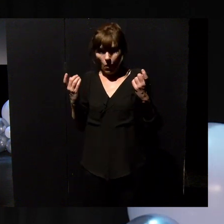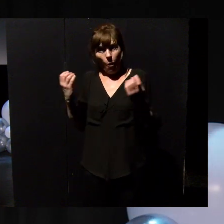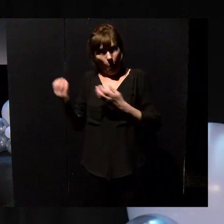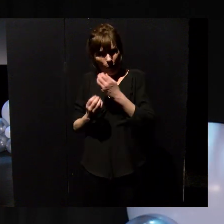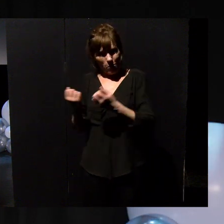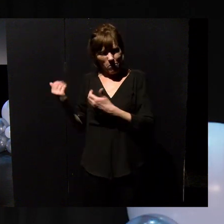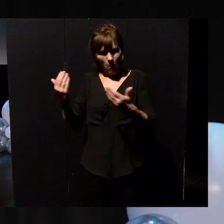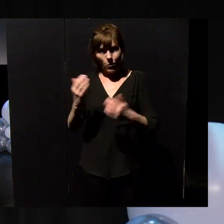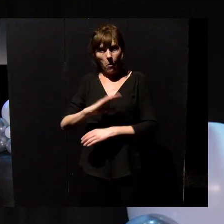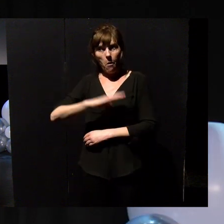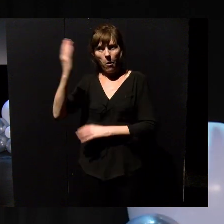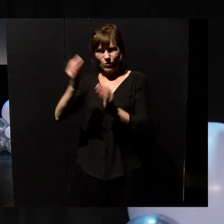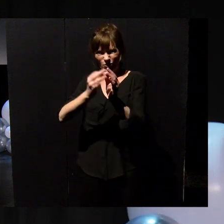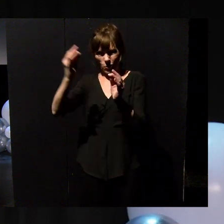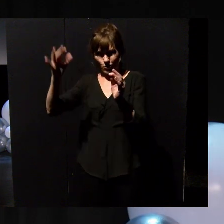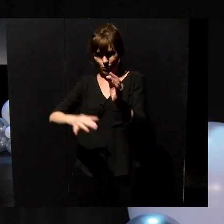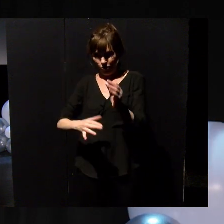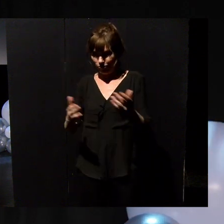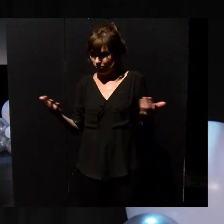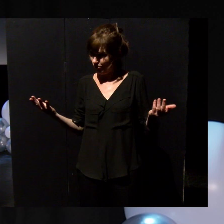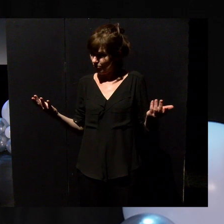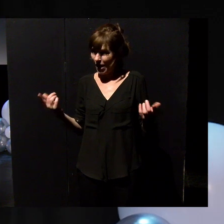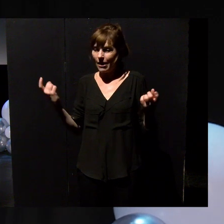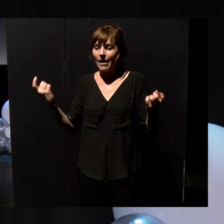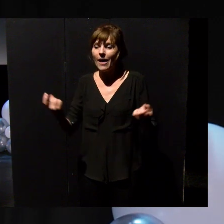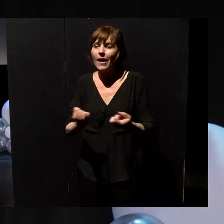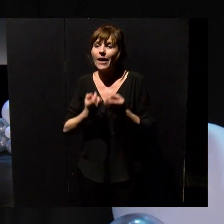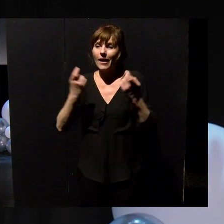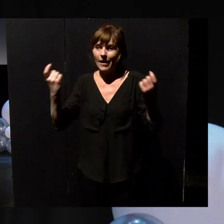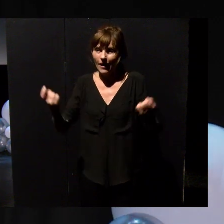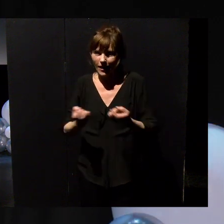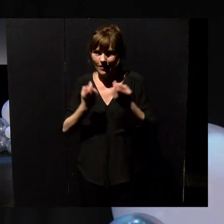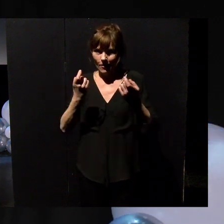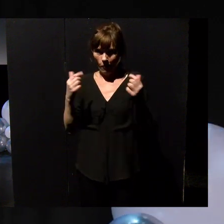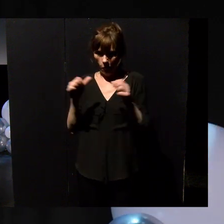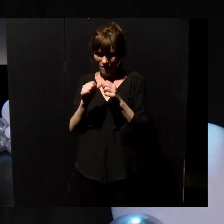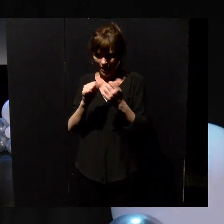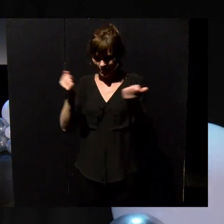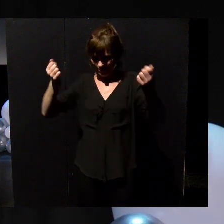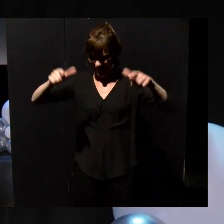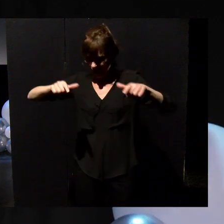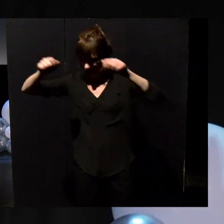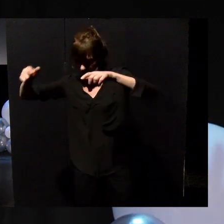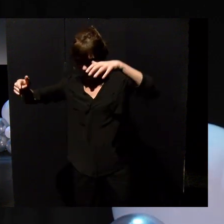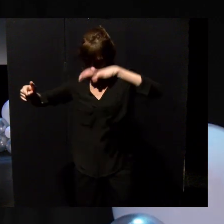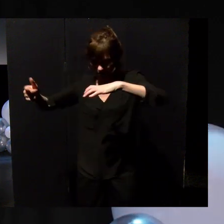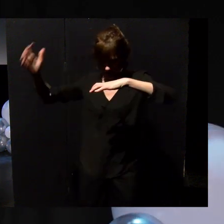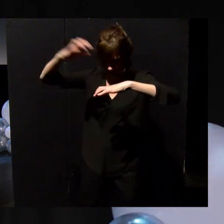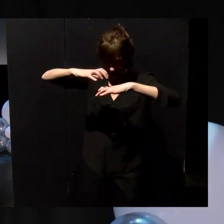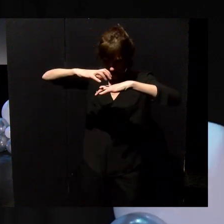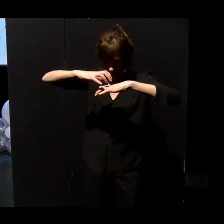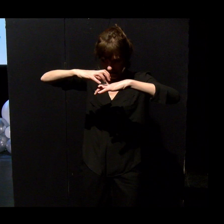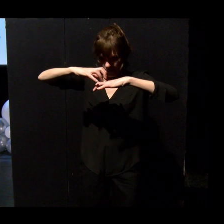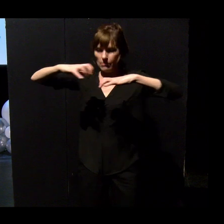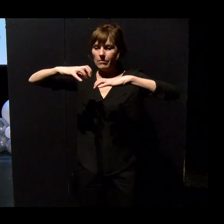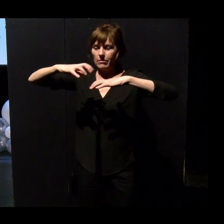d'aller chercher la plasticité cérébrale, de déplacer la carte ou de l'augmenter. Je parle de la carte du langage, bien